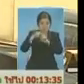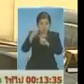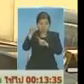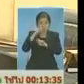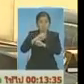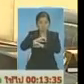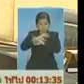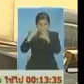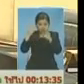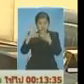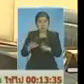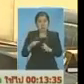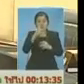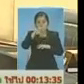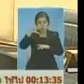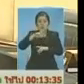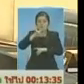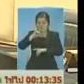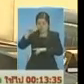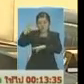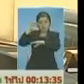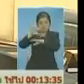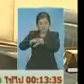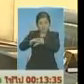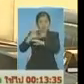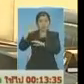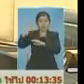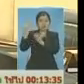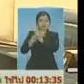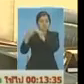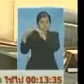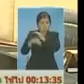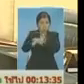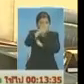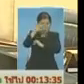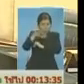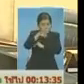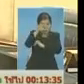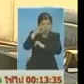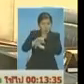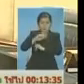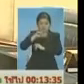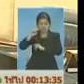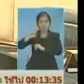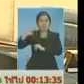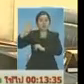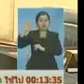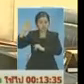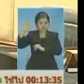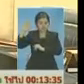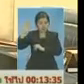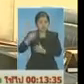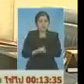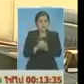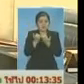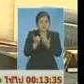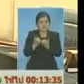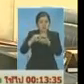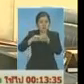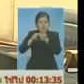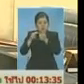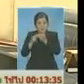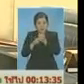สั่งให้แจ้งจับบริษัทฐานช่อโกงทรัพย์หลอกลวงผู้อื่นแสดงข้อความอันเป็นเท็จปกปิดความ